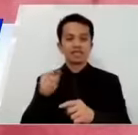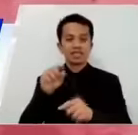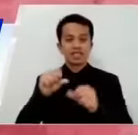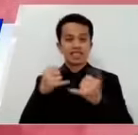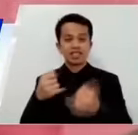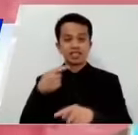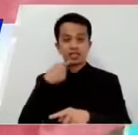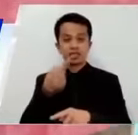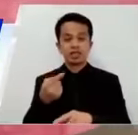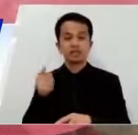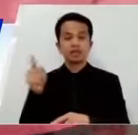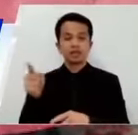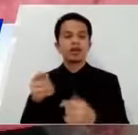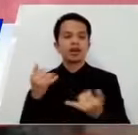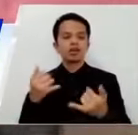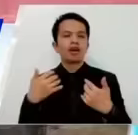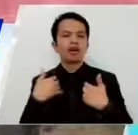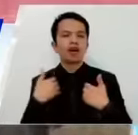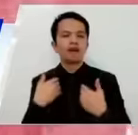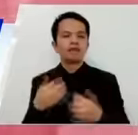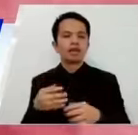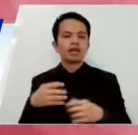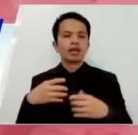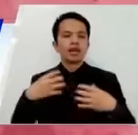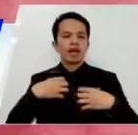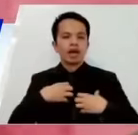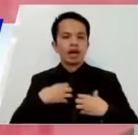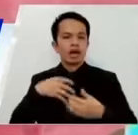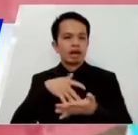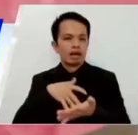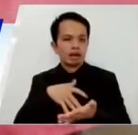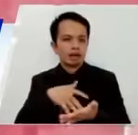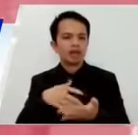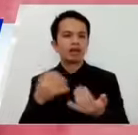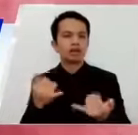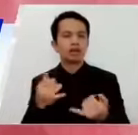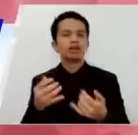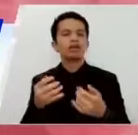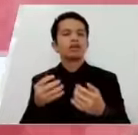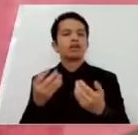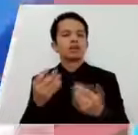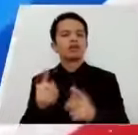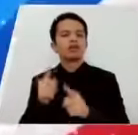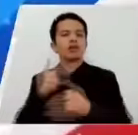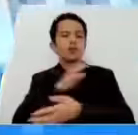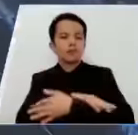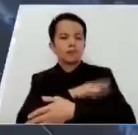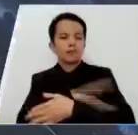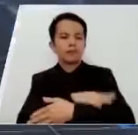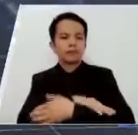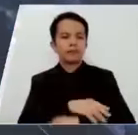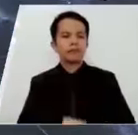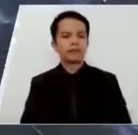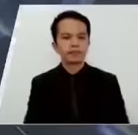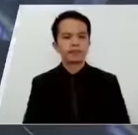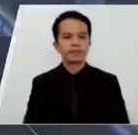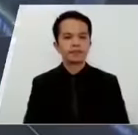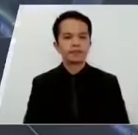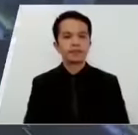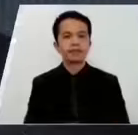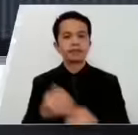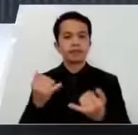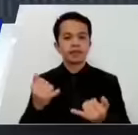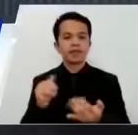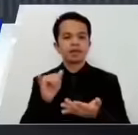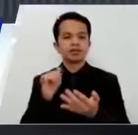Entertainment na nagkaroon ng collapsed lung si Winter. Sa ngayon ay nagpapahinga muna si Winter. Naging talk of the town